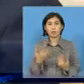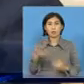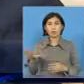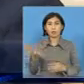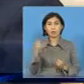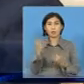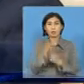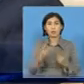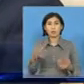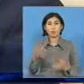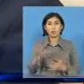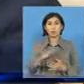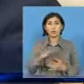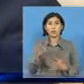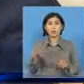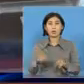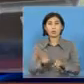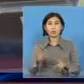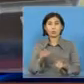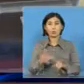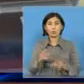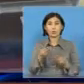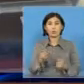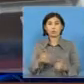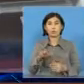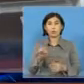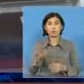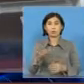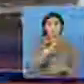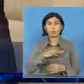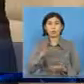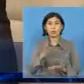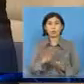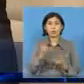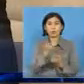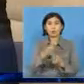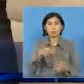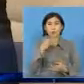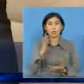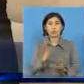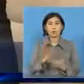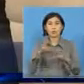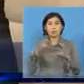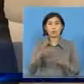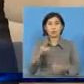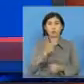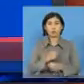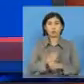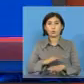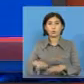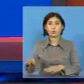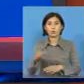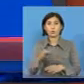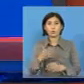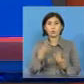Барлық жарнамалық өнімдерде және кассалар жанда міндетті түрде фонограмманы пайдалану бойынша хабарлама беріледі. Заңның орындалуын өңірлерде